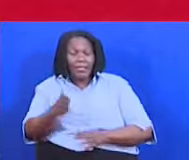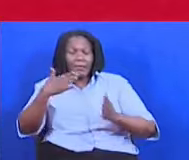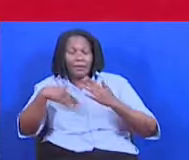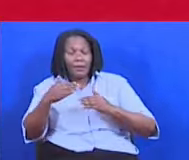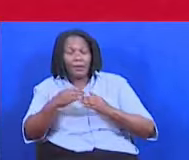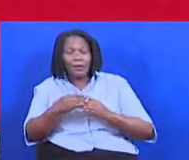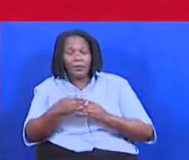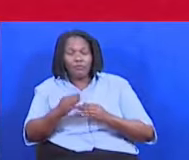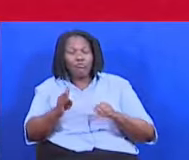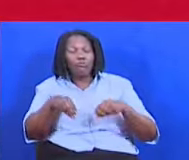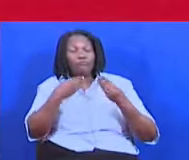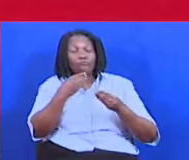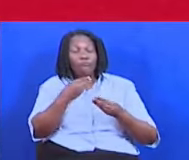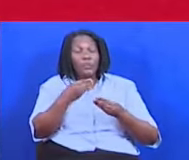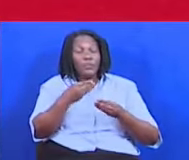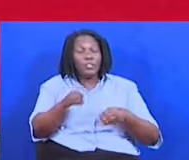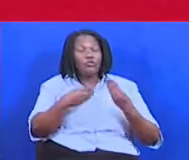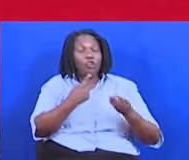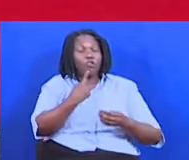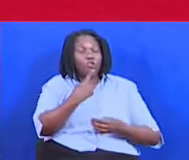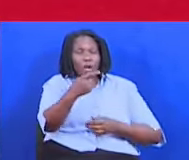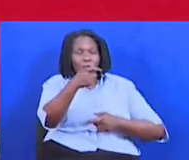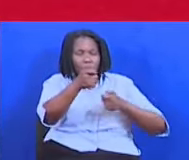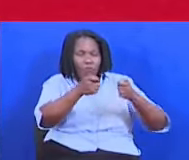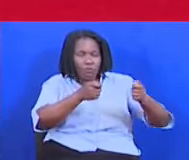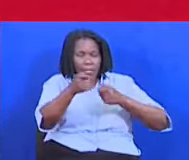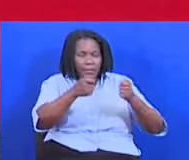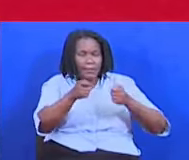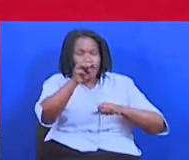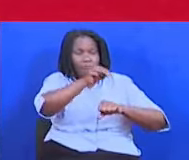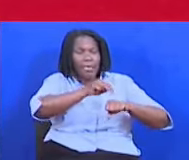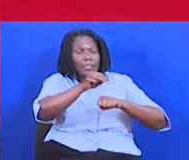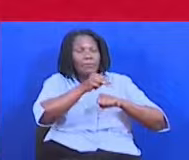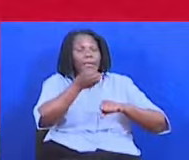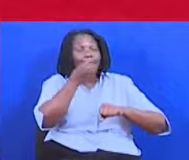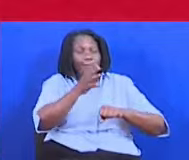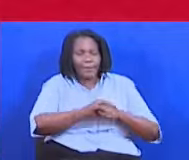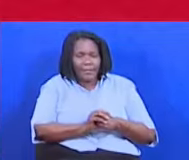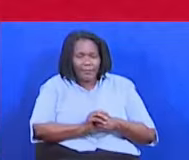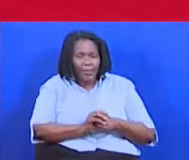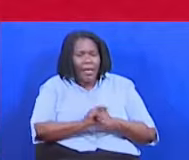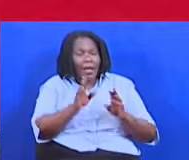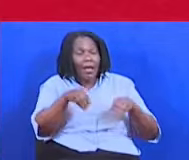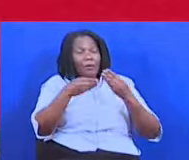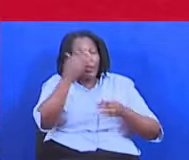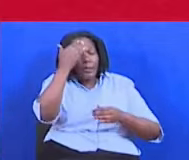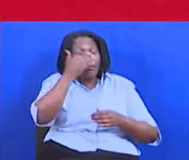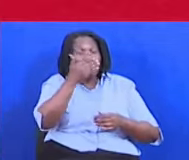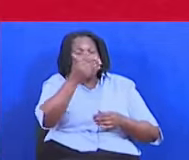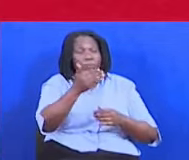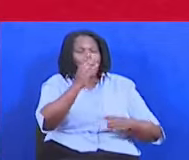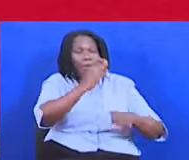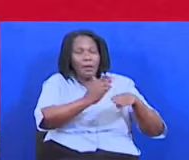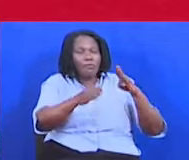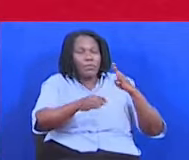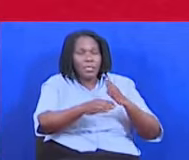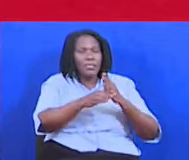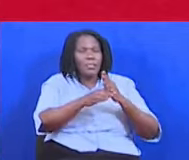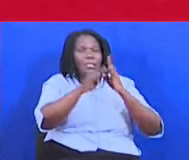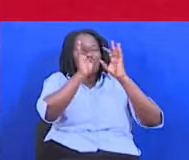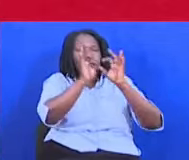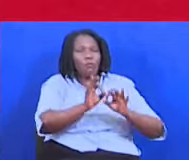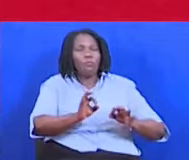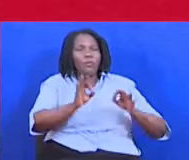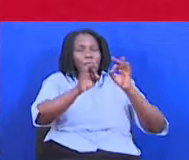kumwelekeza kwa niaba ya Waziri wa Nchi Ofisi ya Rais TAMISEMI, mkurugenzi wa Manispaa Temeke, kuweka kipaumbele katika bajeti zake ili tuanze